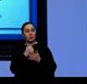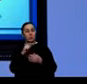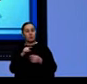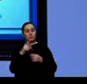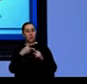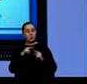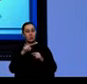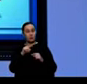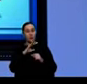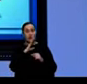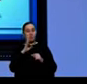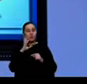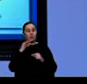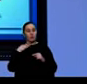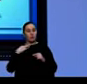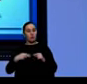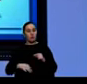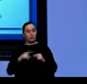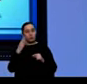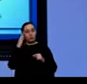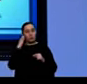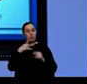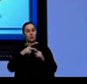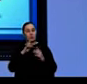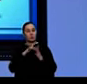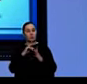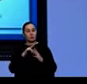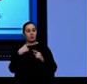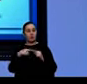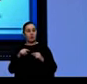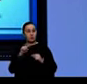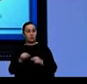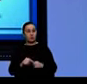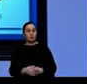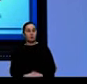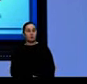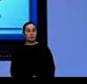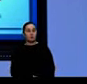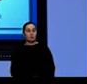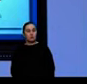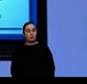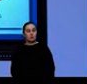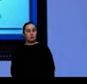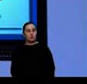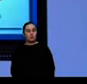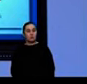топтик. Бұл она ва оғылдың бойлары арасындагы фарқы.